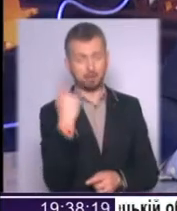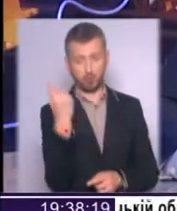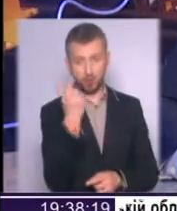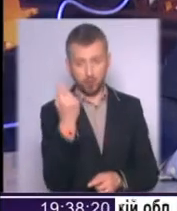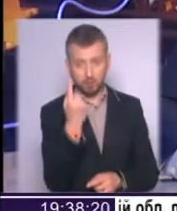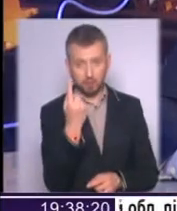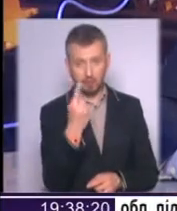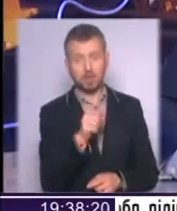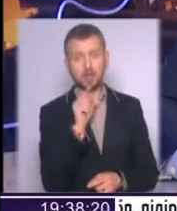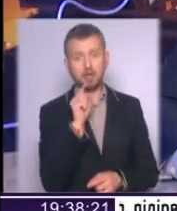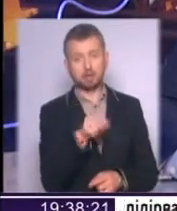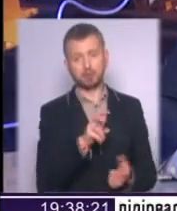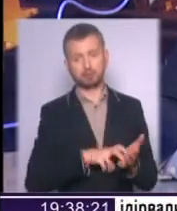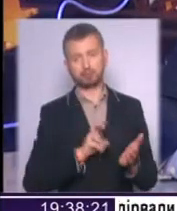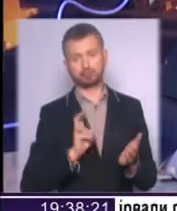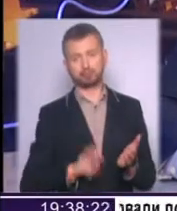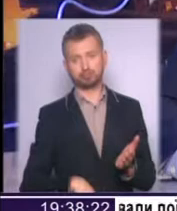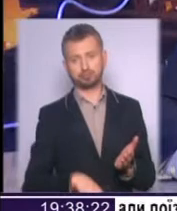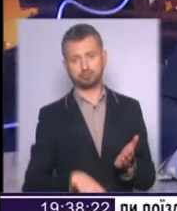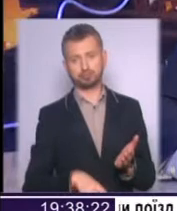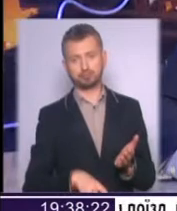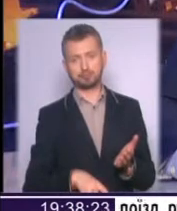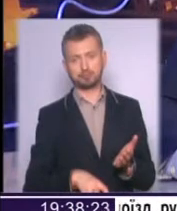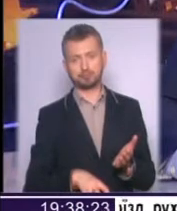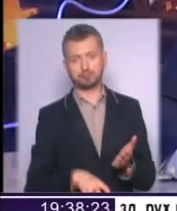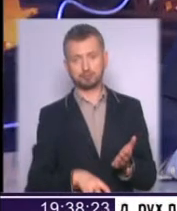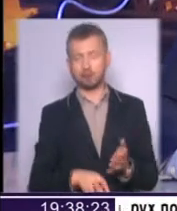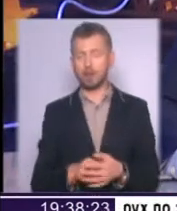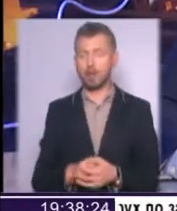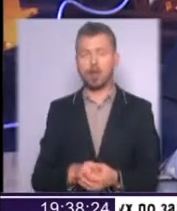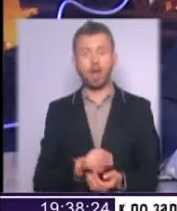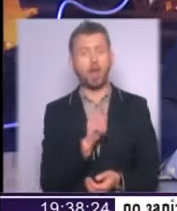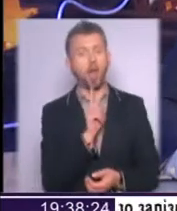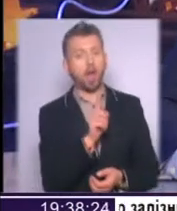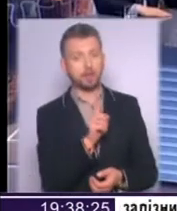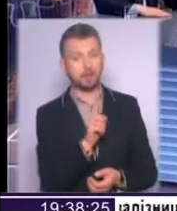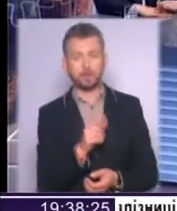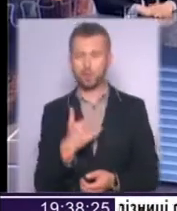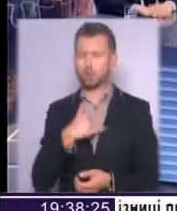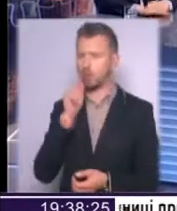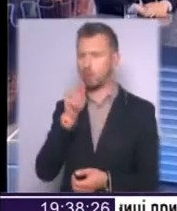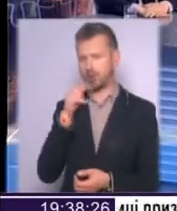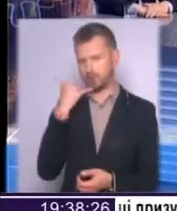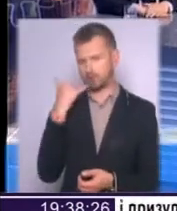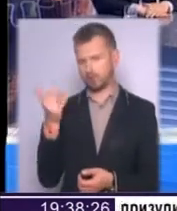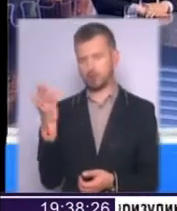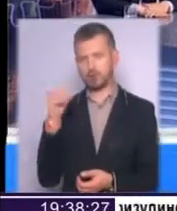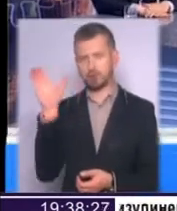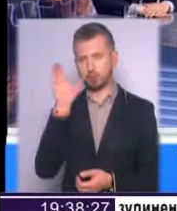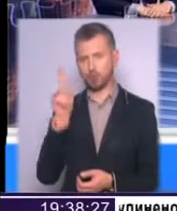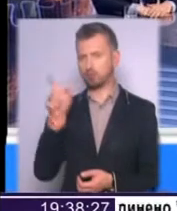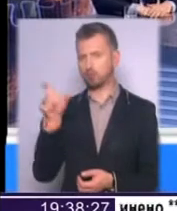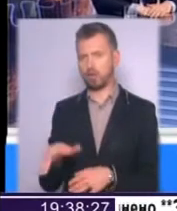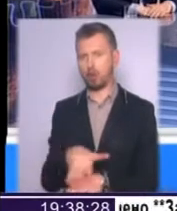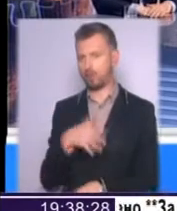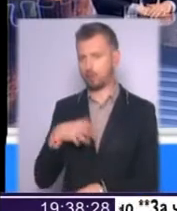ти складаєш мандат і повноваження народного депутата. Зараз ми продовжимо. Але Сергій, у нас з Луганська дзвіночок. Давайте послухаємо, щоб людина довго не